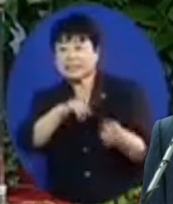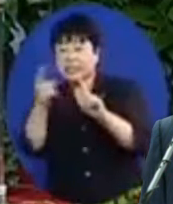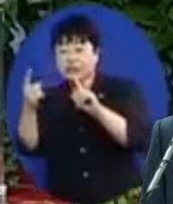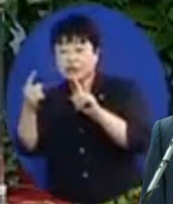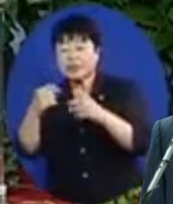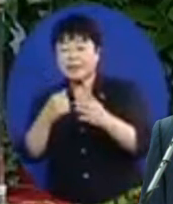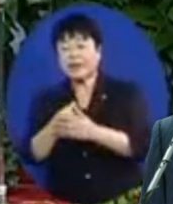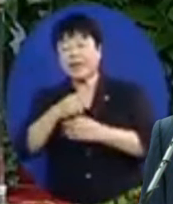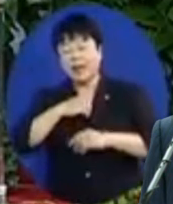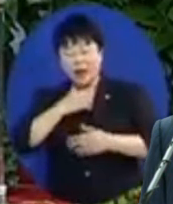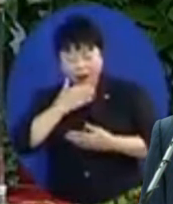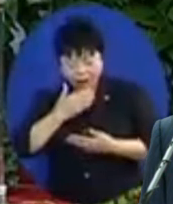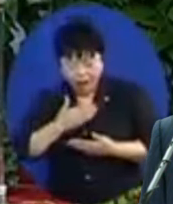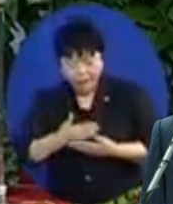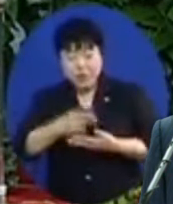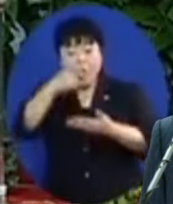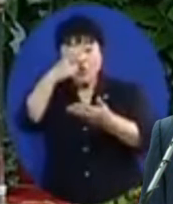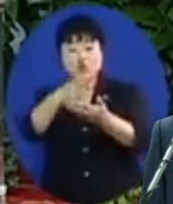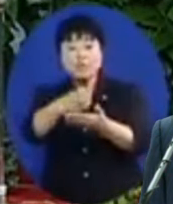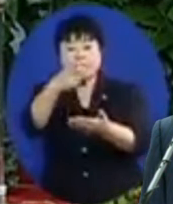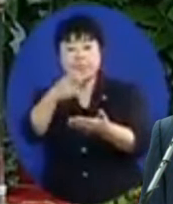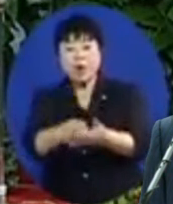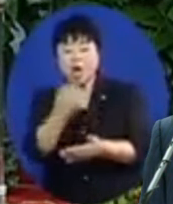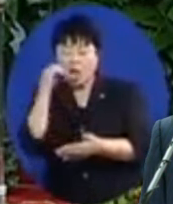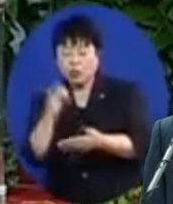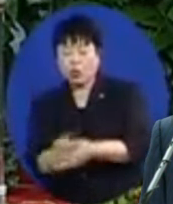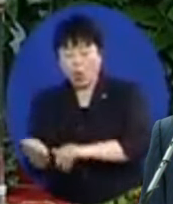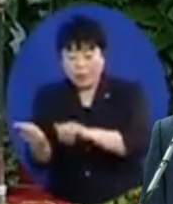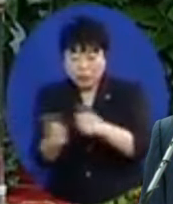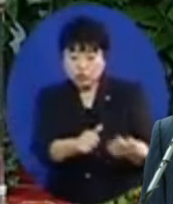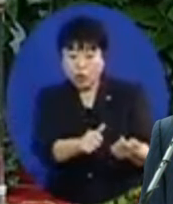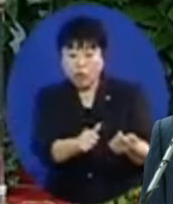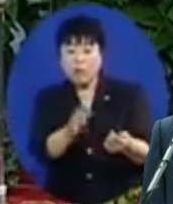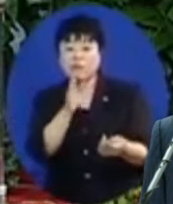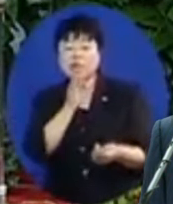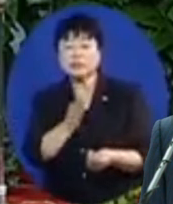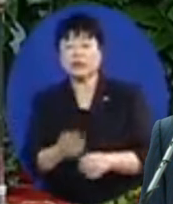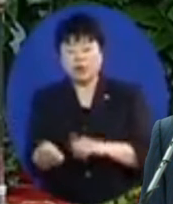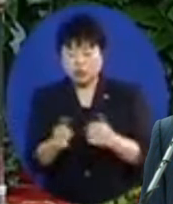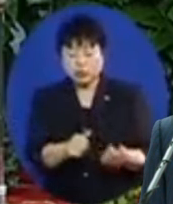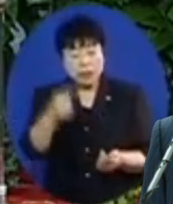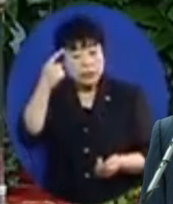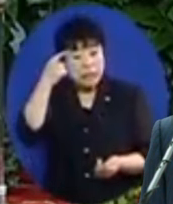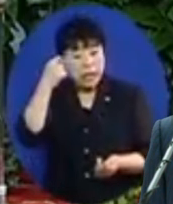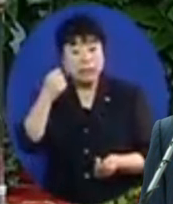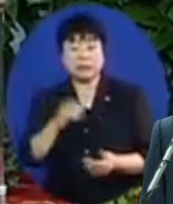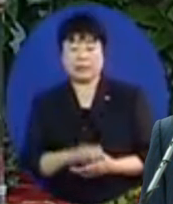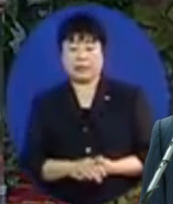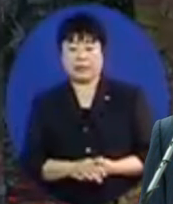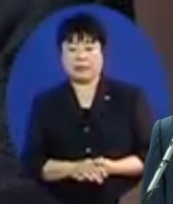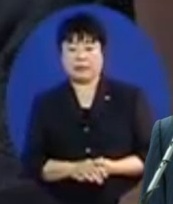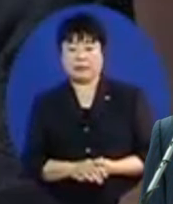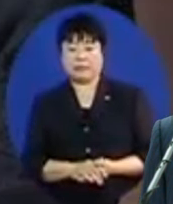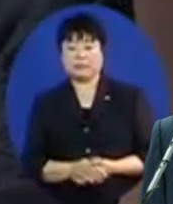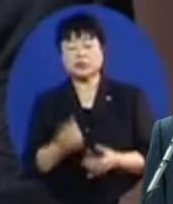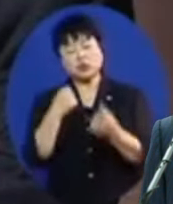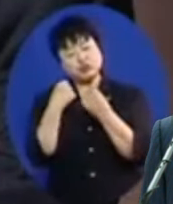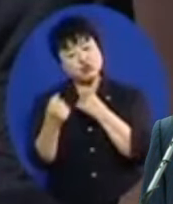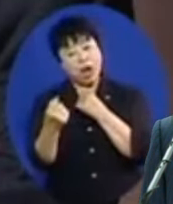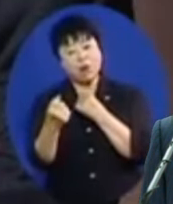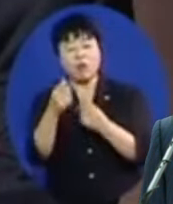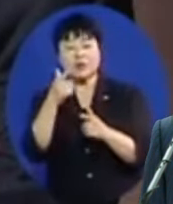감격했겠습니까? 율법으로는 반드시 돌에 맞아 죽어야 되는 것입니다. 그는 죽었다고 생각했습니다. 그런데도